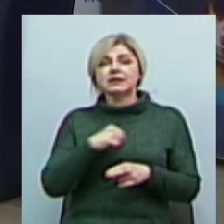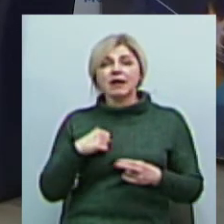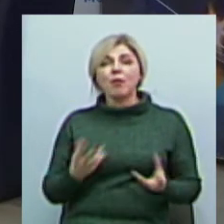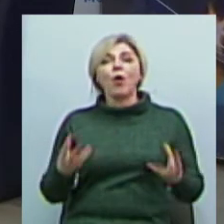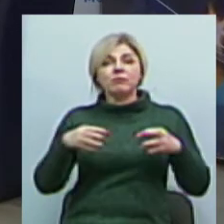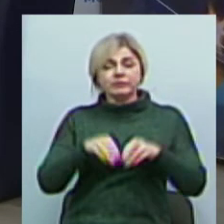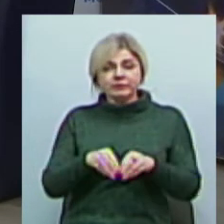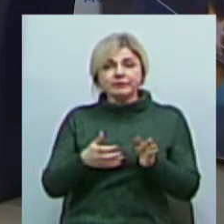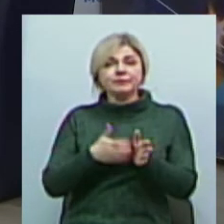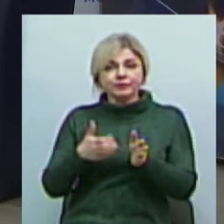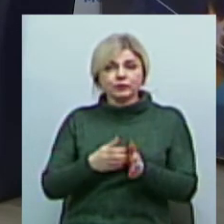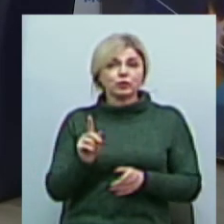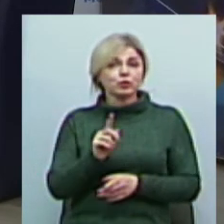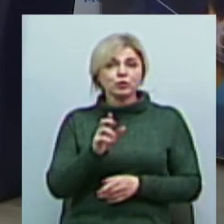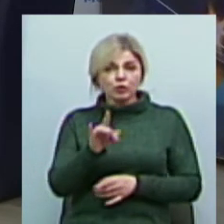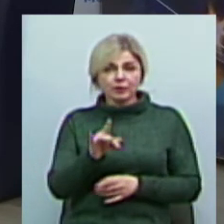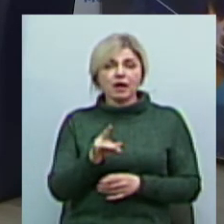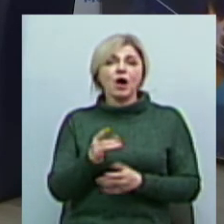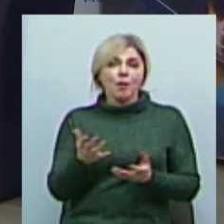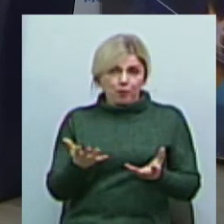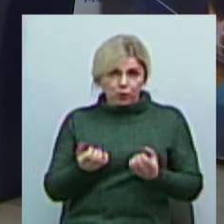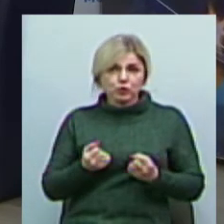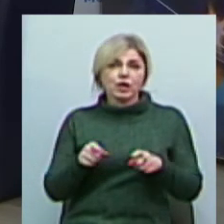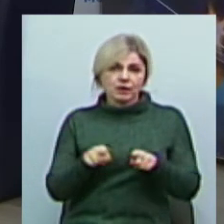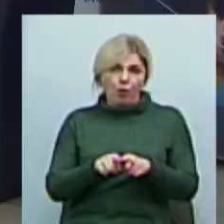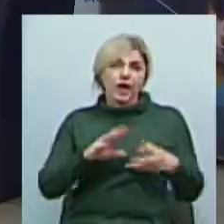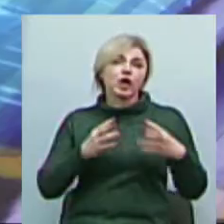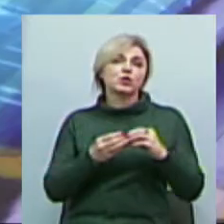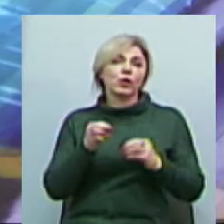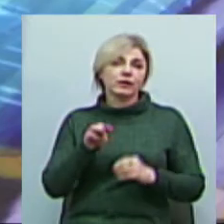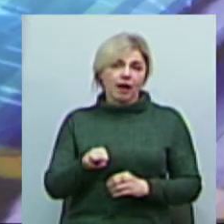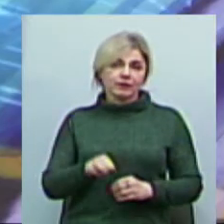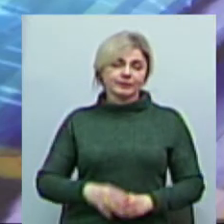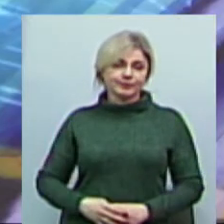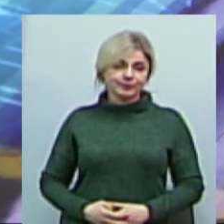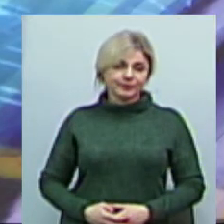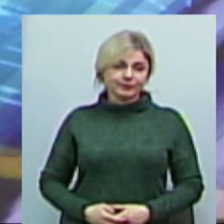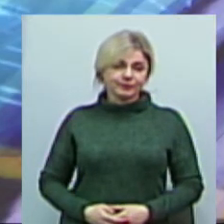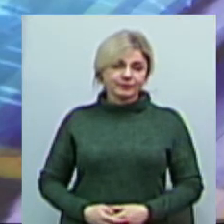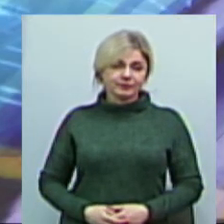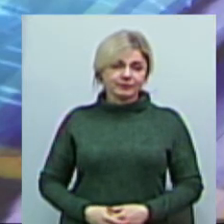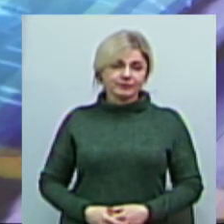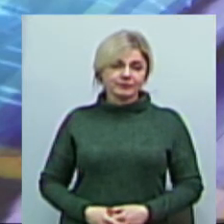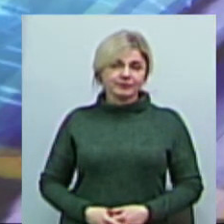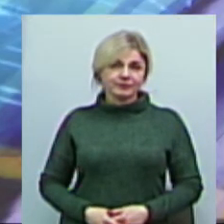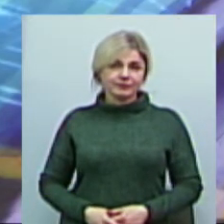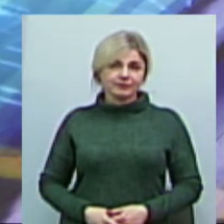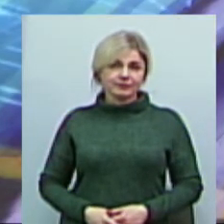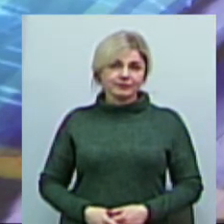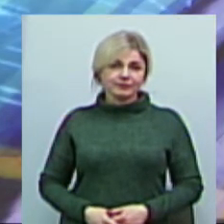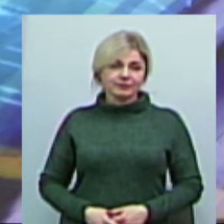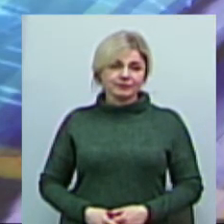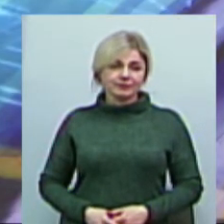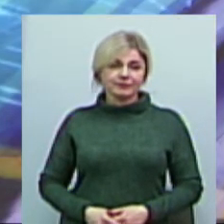того, щоб спільний результат такий вийшов? Ну, там нас не тільки такі